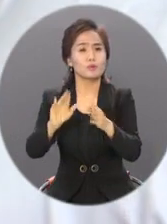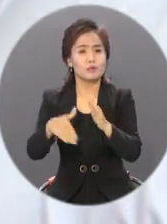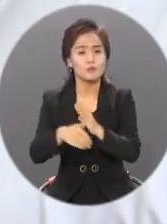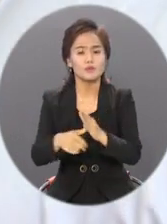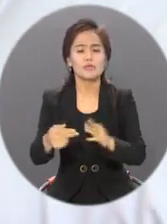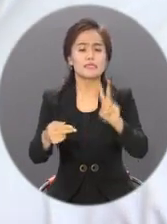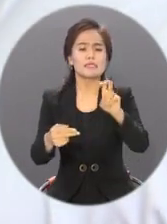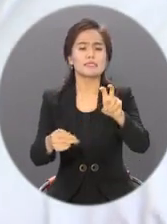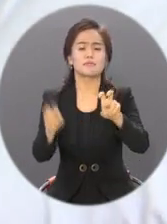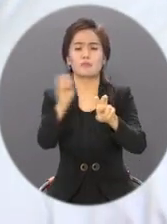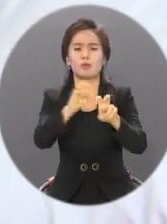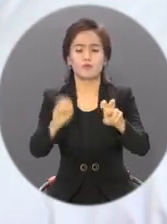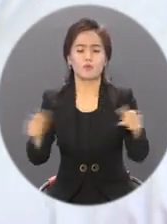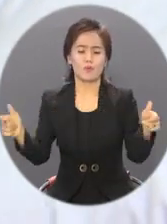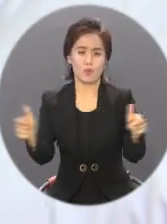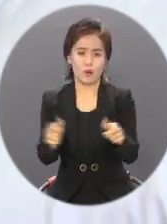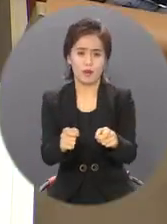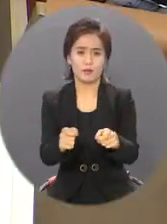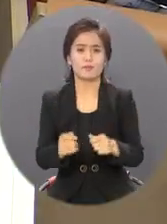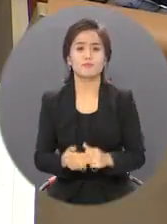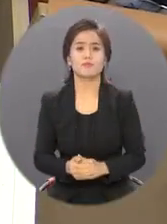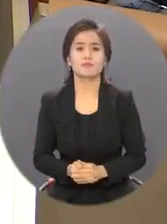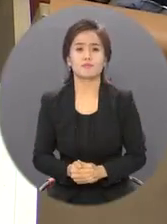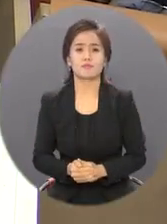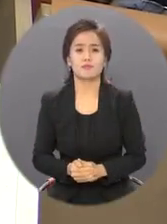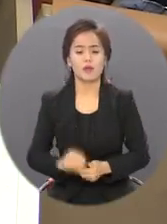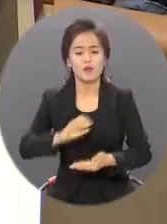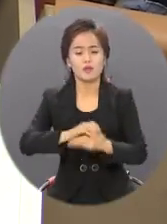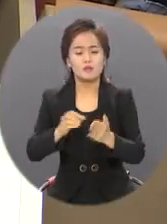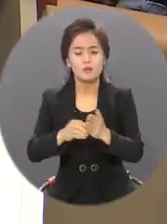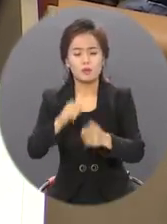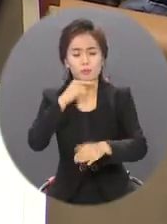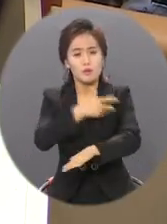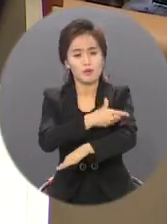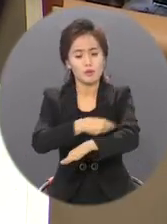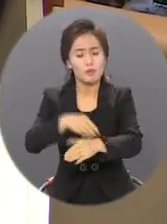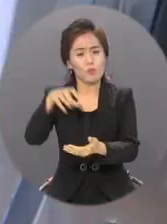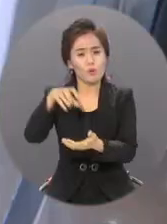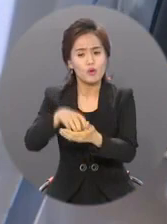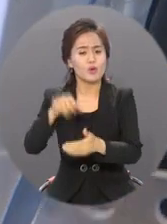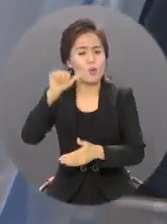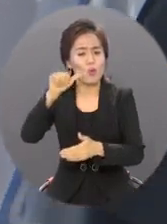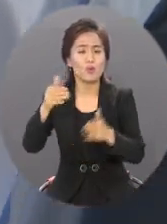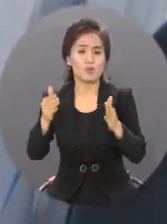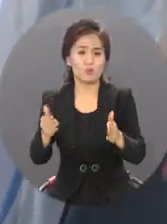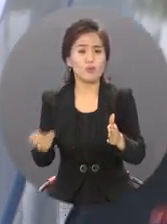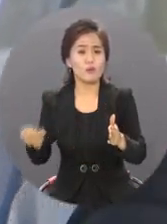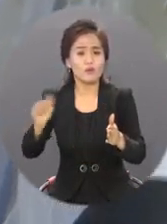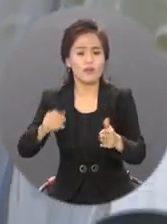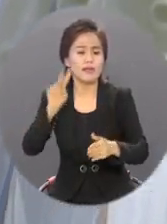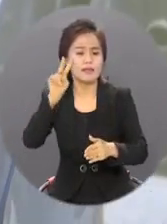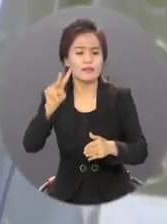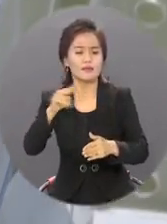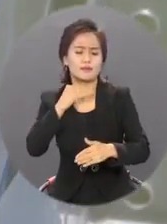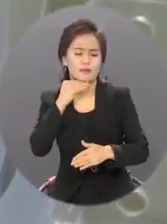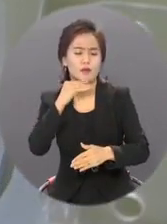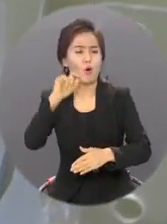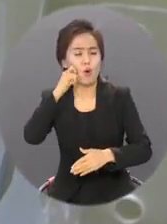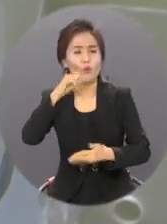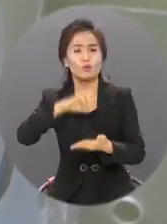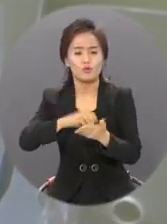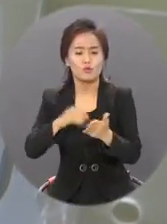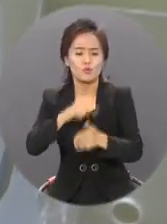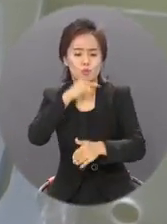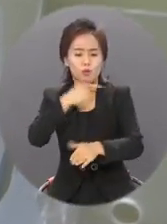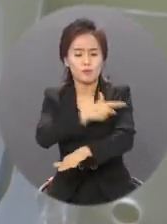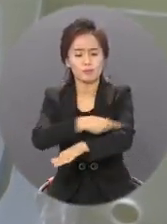이 12% 넘게 감소했습니다 적정 혈액 보유량이 5일 분인데 이틀을 버티기 힘들 정도로 혈액 속 읍 에